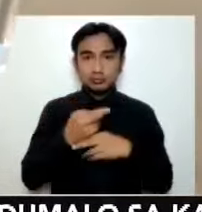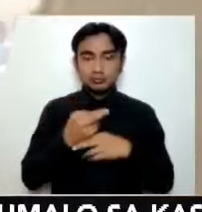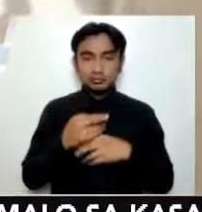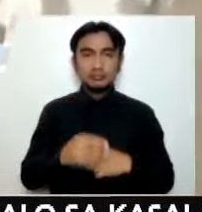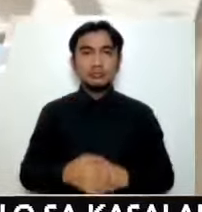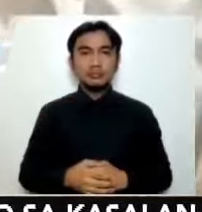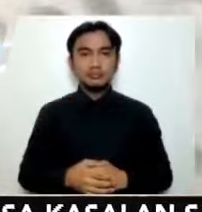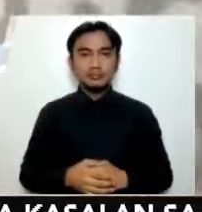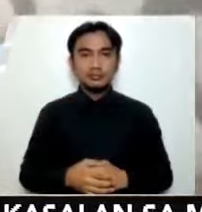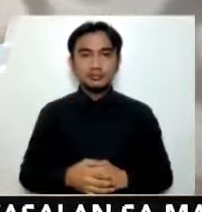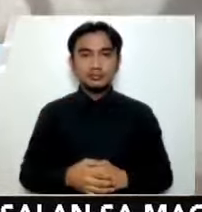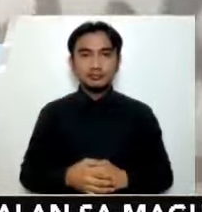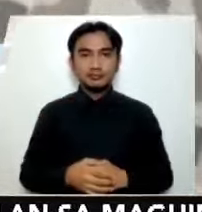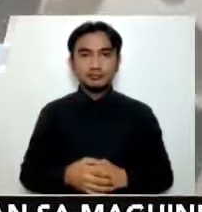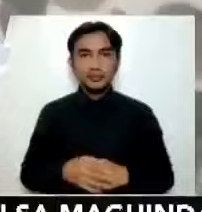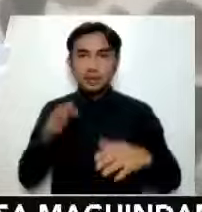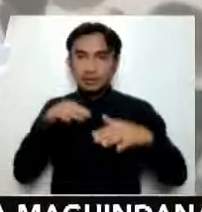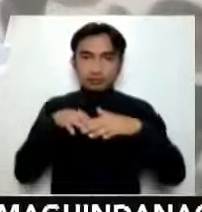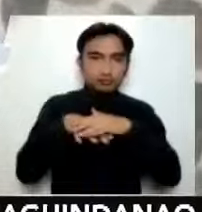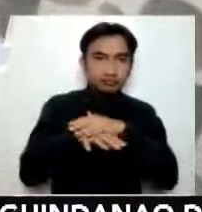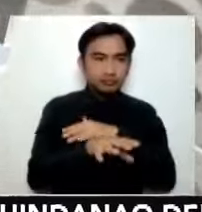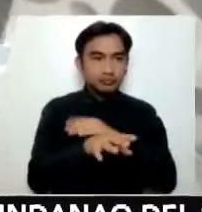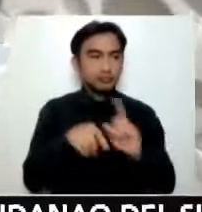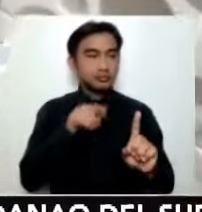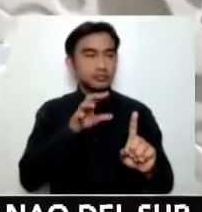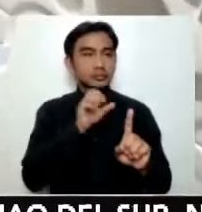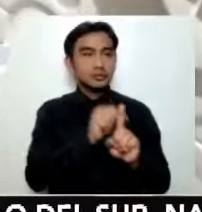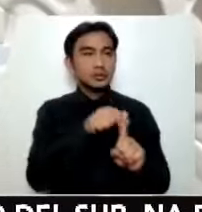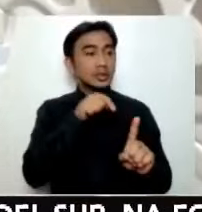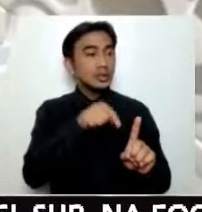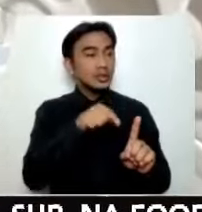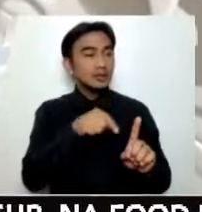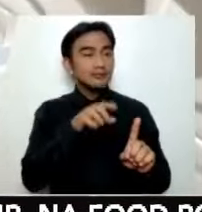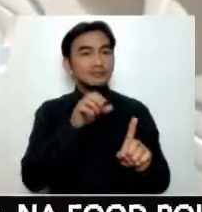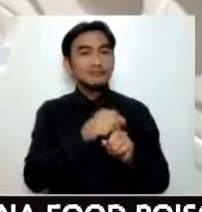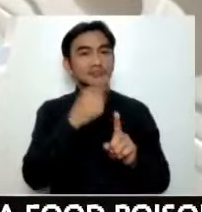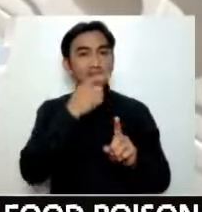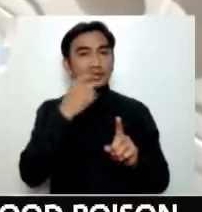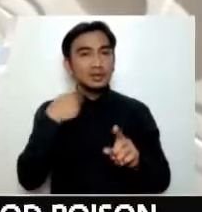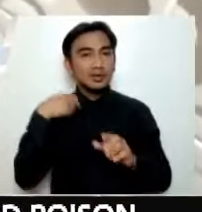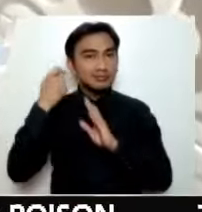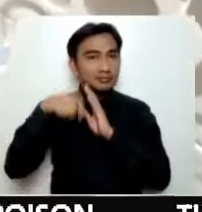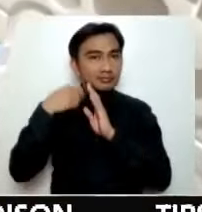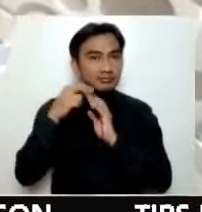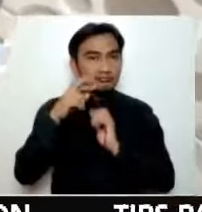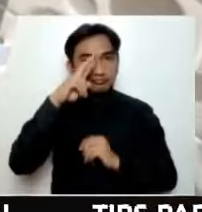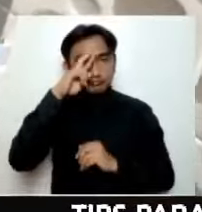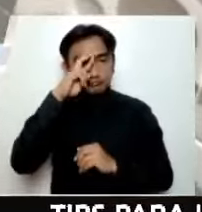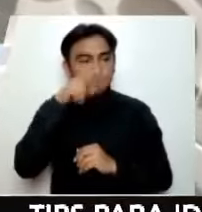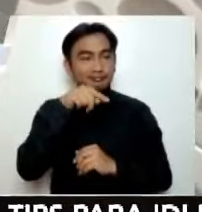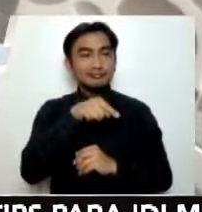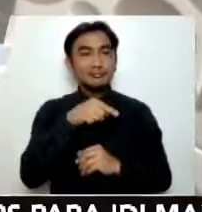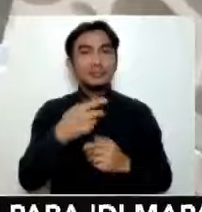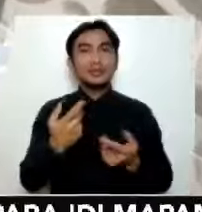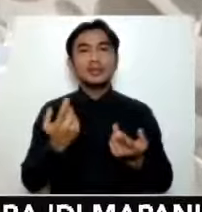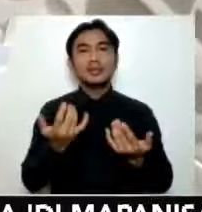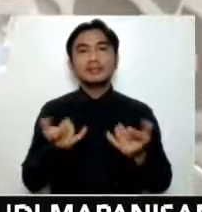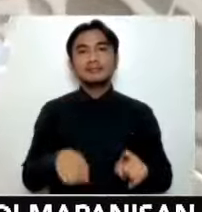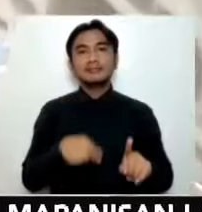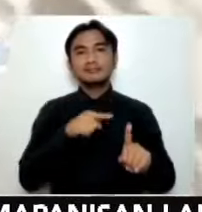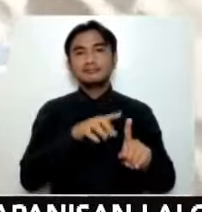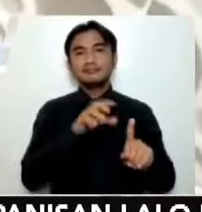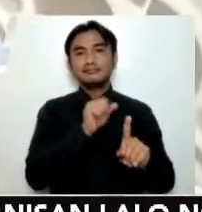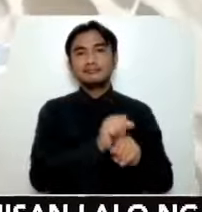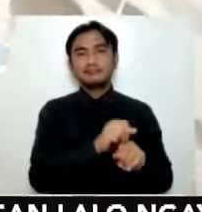ay naaresto namin sir kasalang photo and video boy orin walang kawas in tret operation ang target ng PNP anti